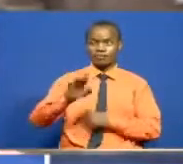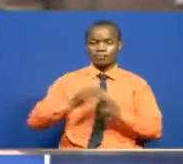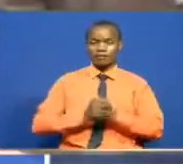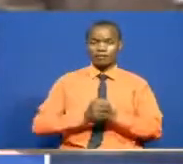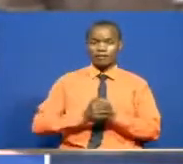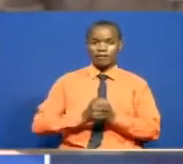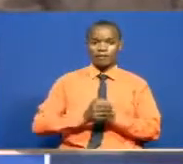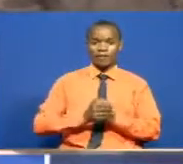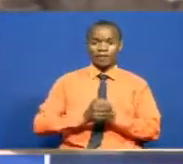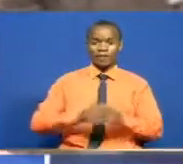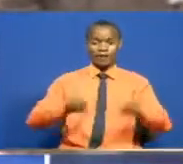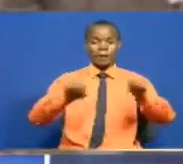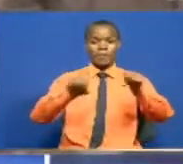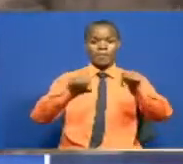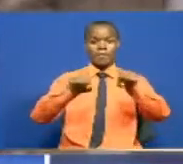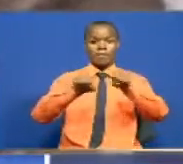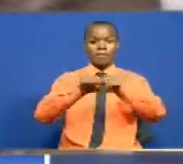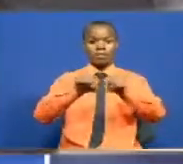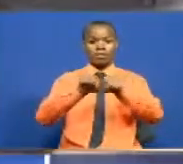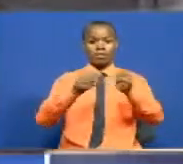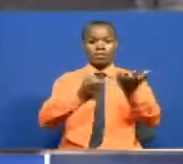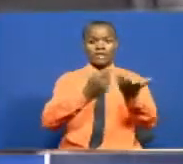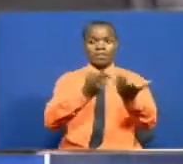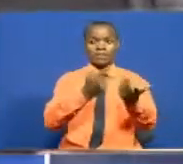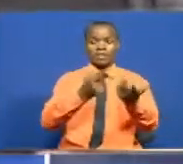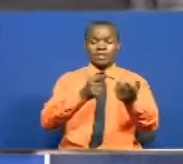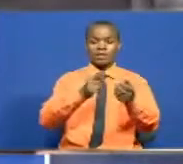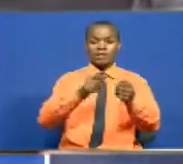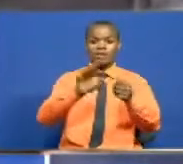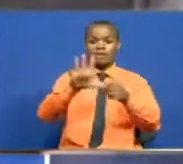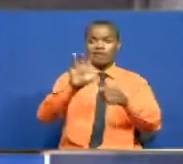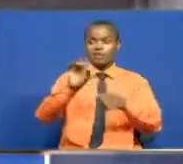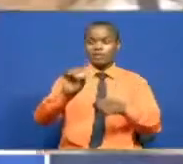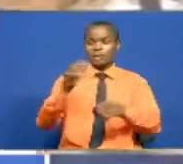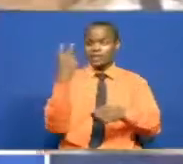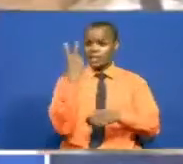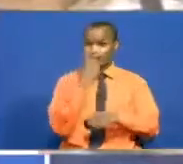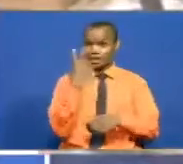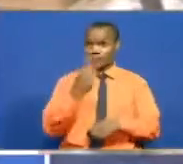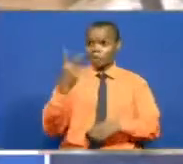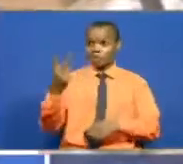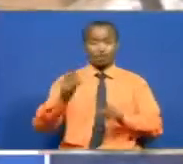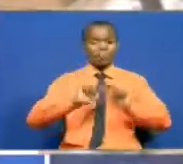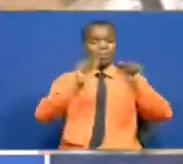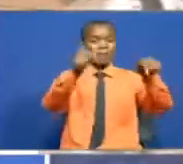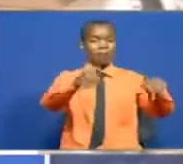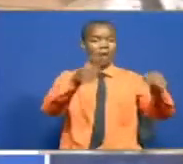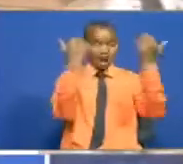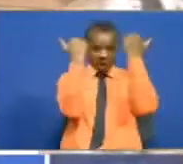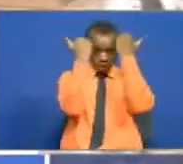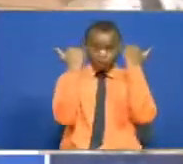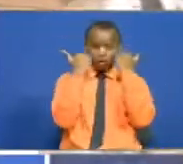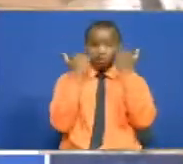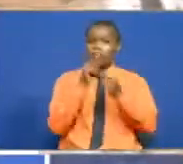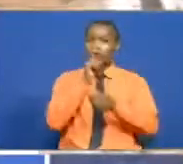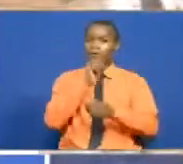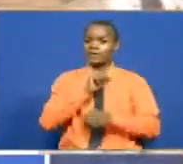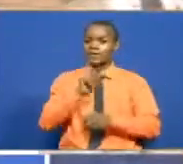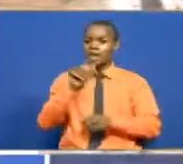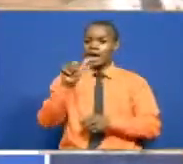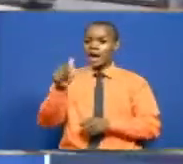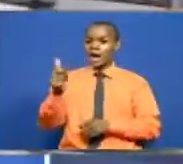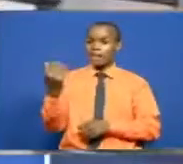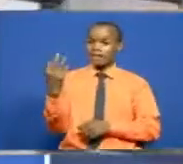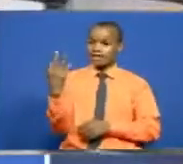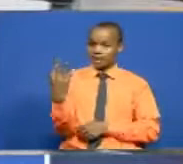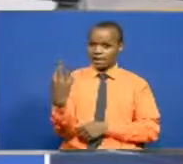64, boots ziko almost 50 boots. Washukiwa wawili wamefikishwa mahakamani, wengine watatu ambao walifanikiwa